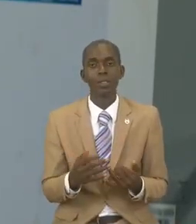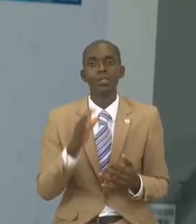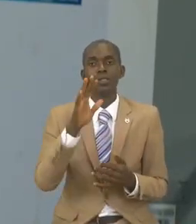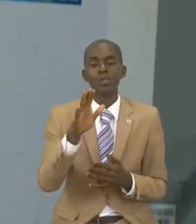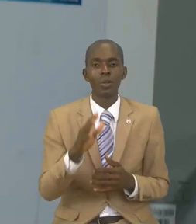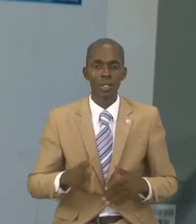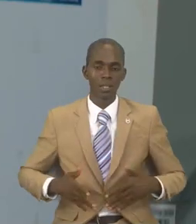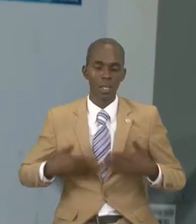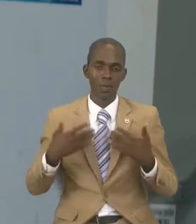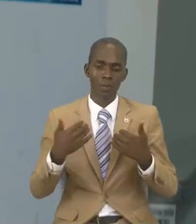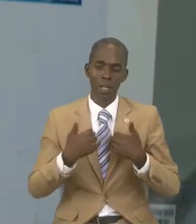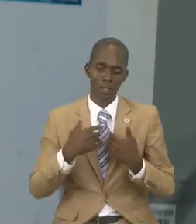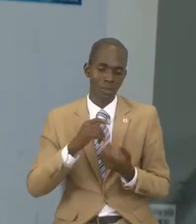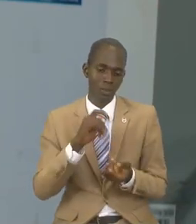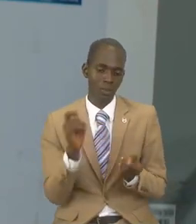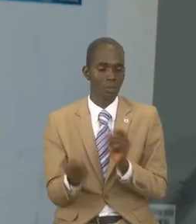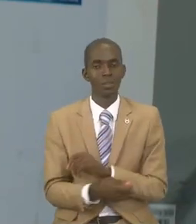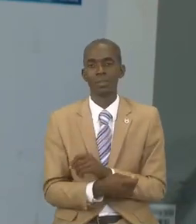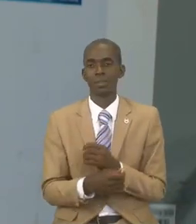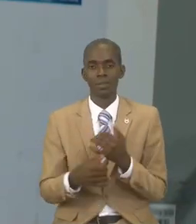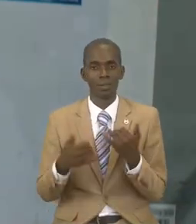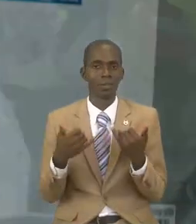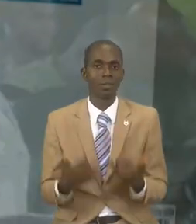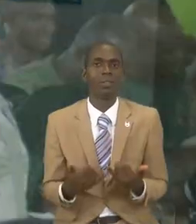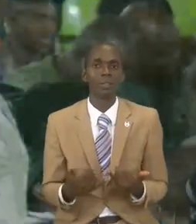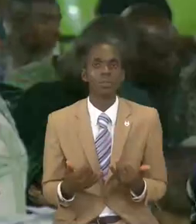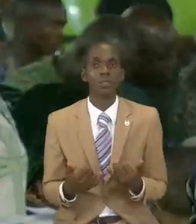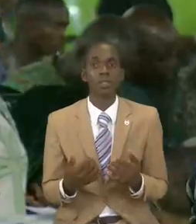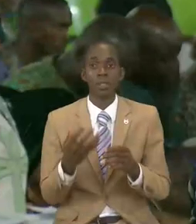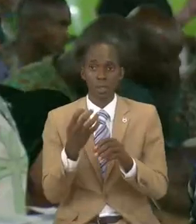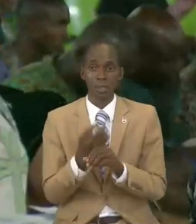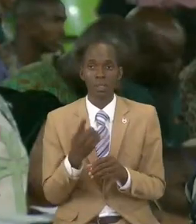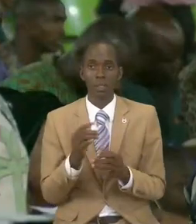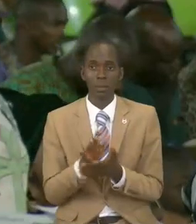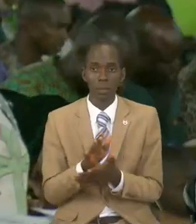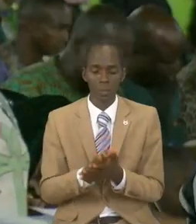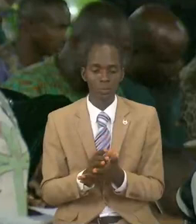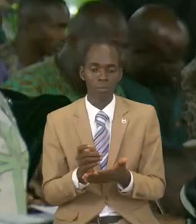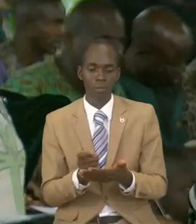debout. Nos conseillers. Alors, rapprochons-nous.